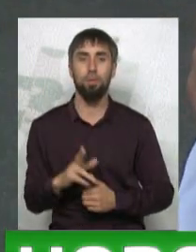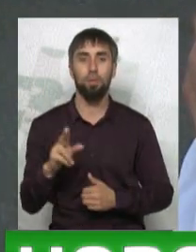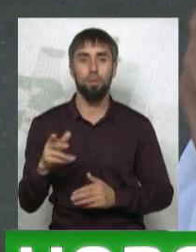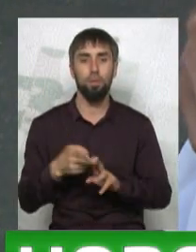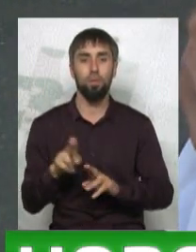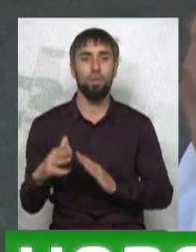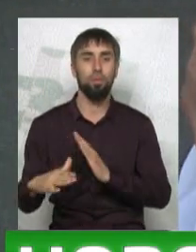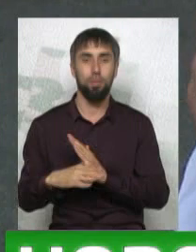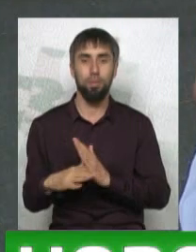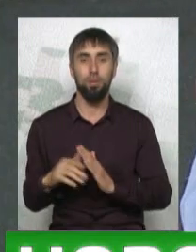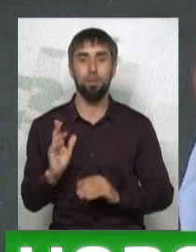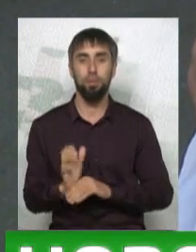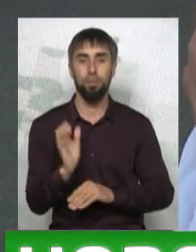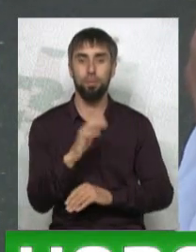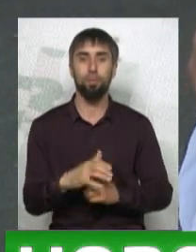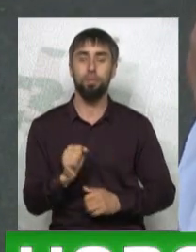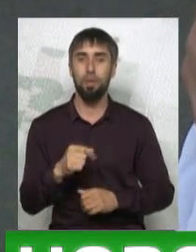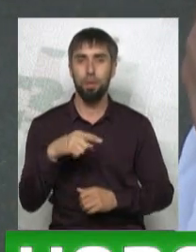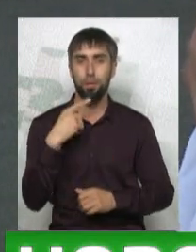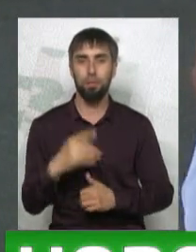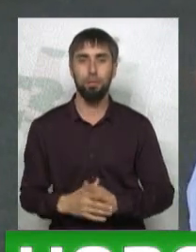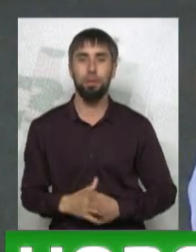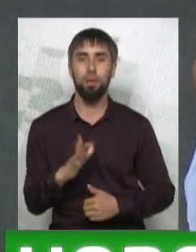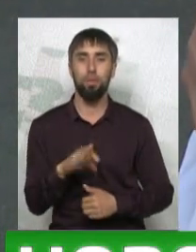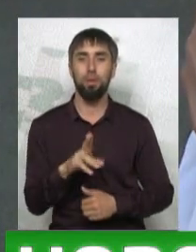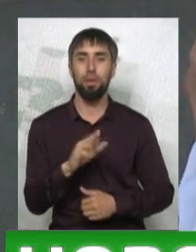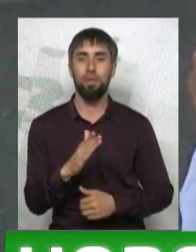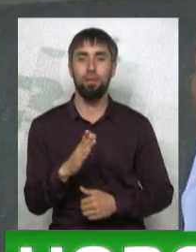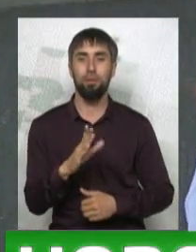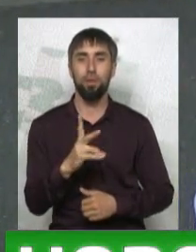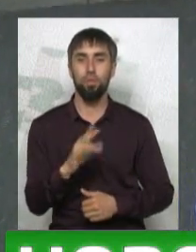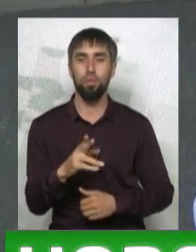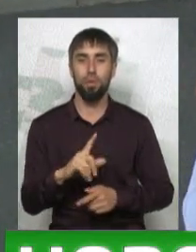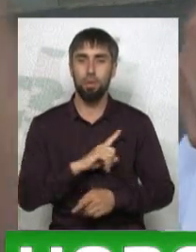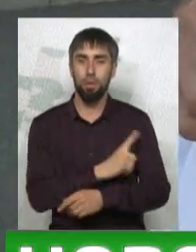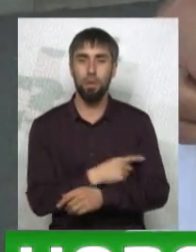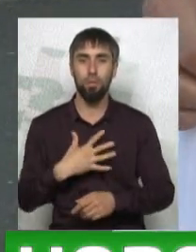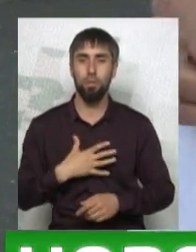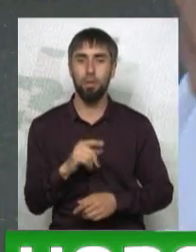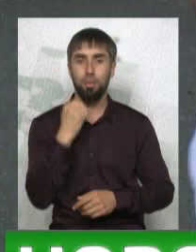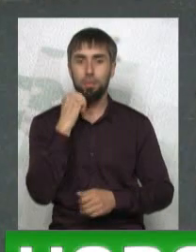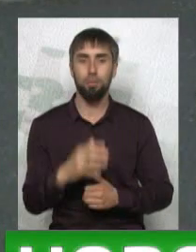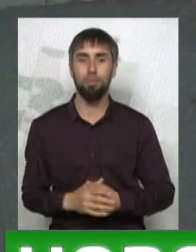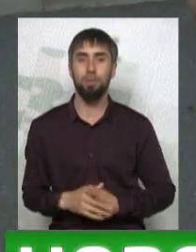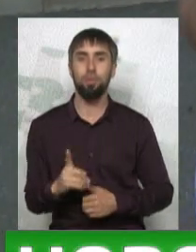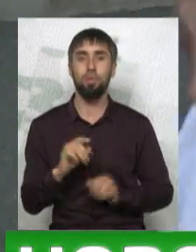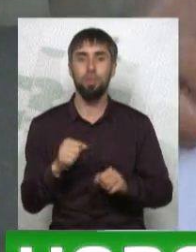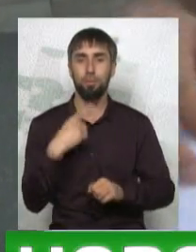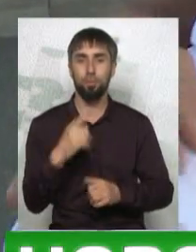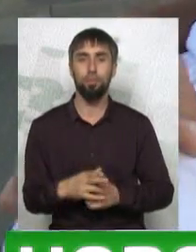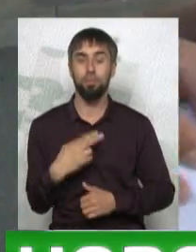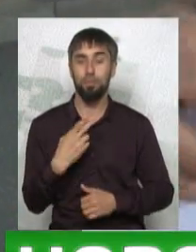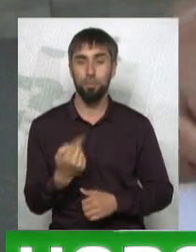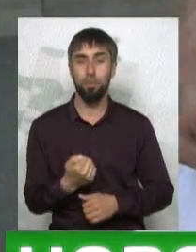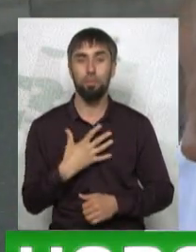туда послал. А скажите, вот вы как внук сильно переживали за бабушку? Ой, что можете, конечно, сказать?